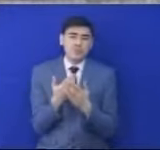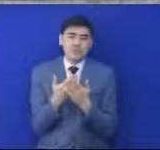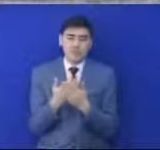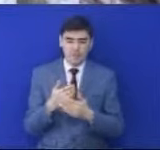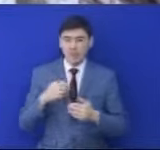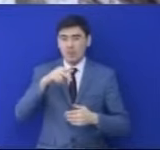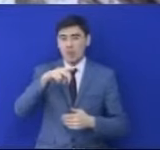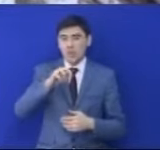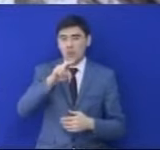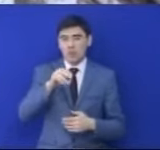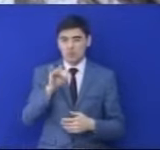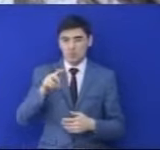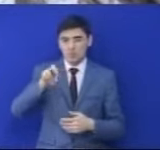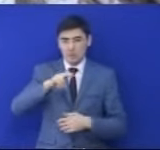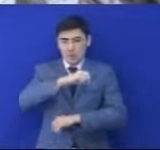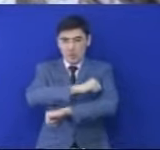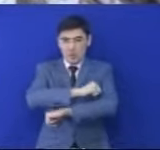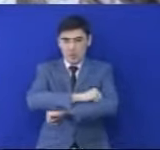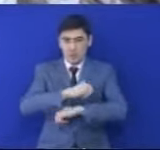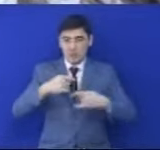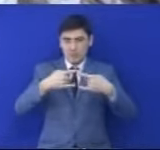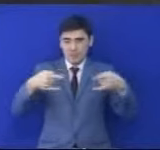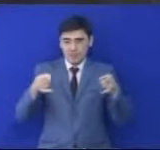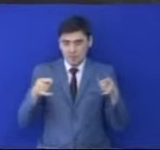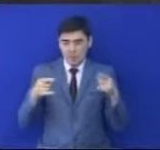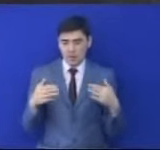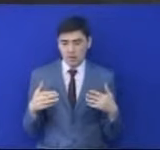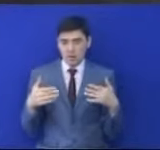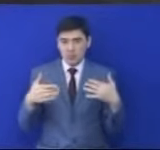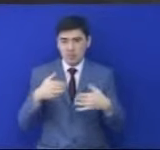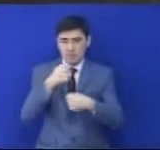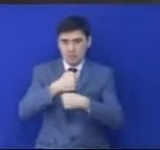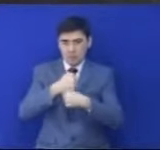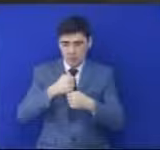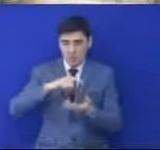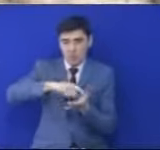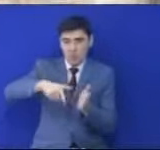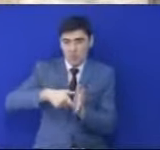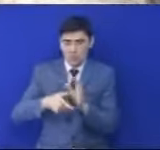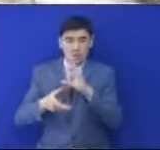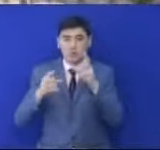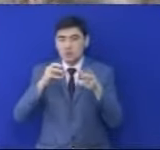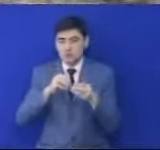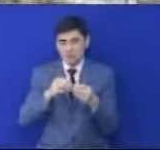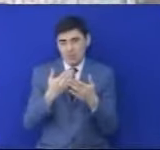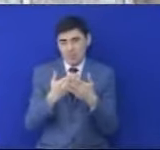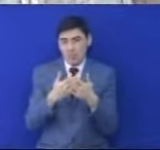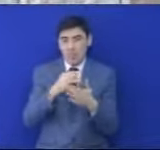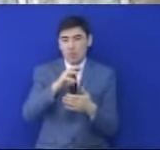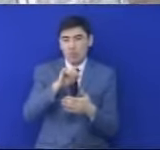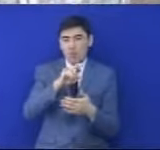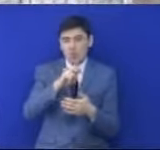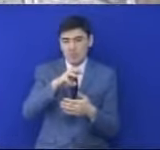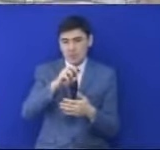кеңейтіп, оны да орталық жылу жүйесі есебінен жылылайды. Мысал ретінде Мұхамедханов көшесі бойындағы 33-ші үйді алуға